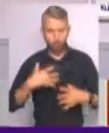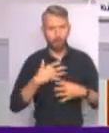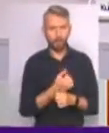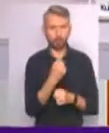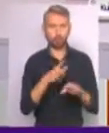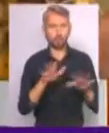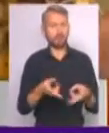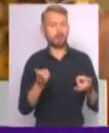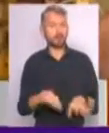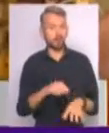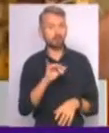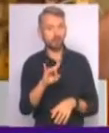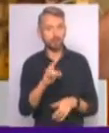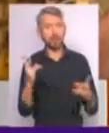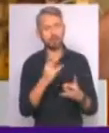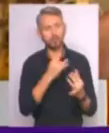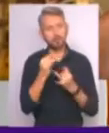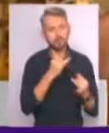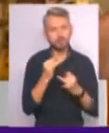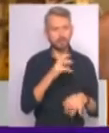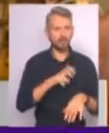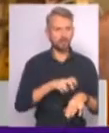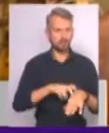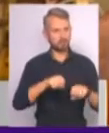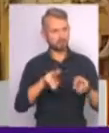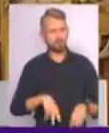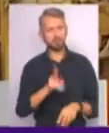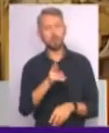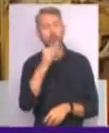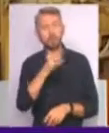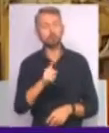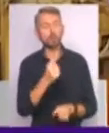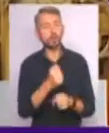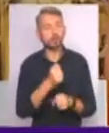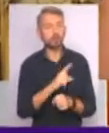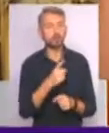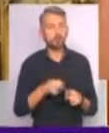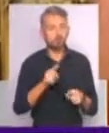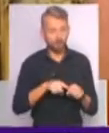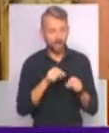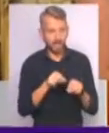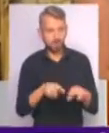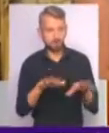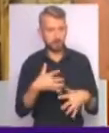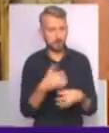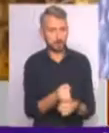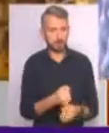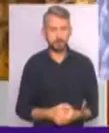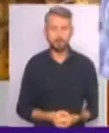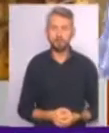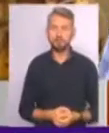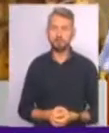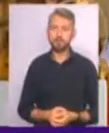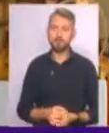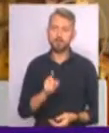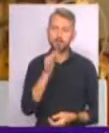локально осталось, стоит посоветоваться с косметологами, которые скажут, что сделать, чтобы убрать именно вот в этом месте. Пані Марино, вот